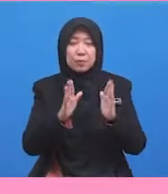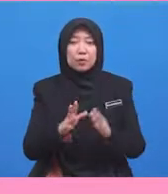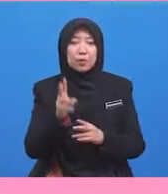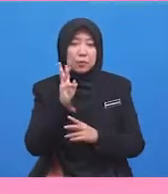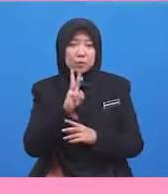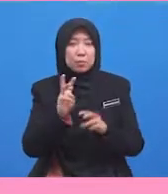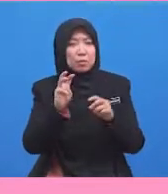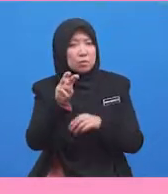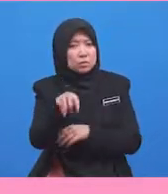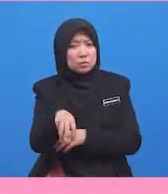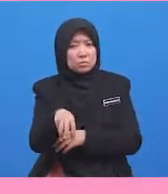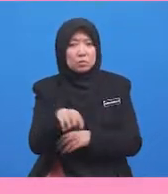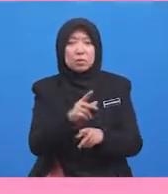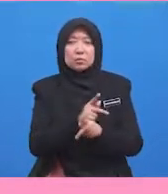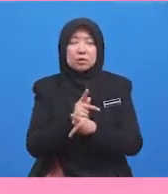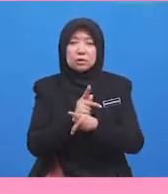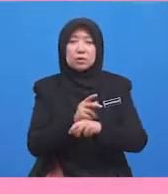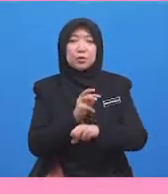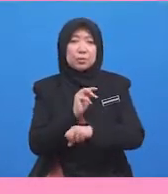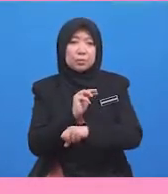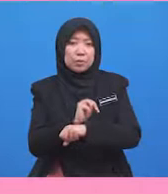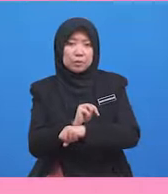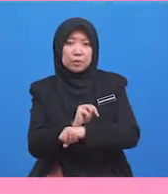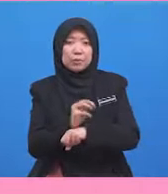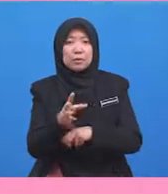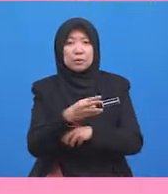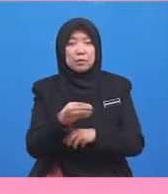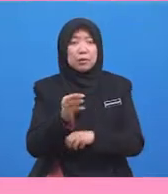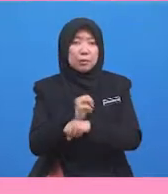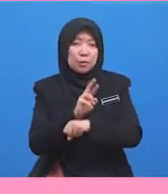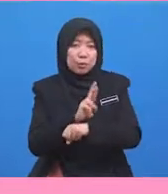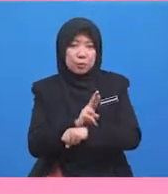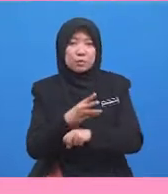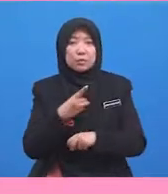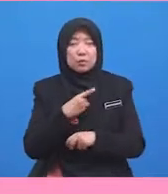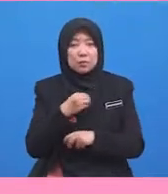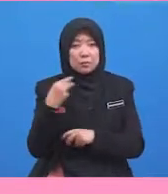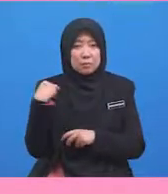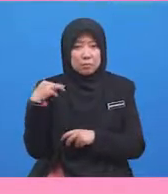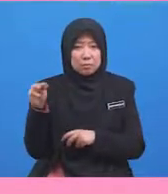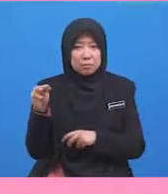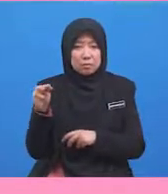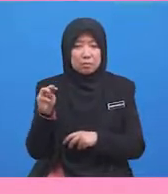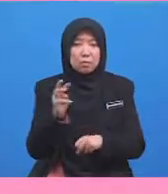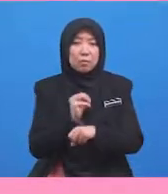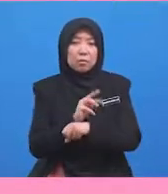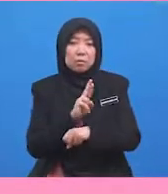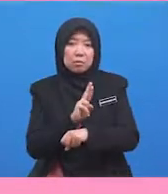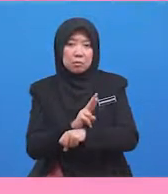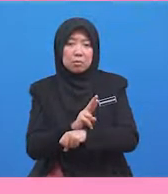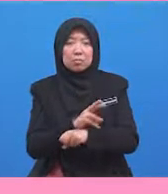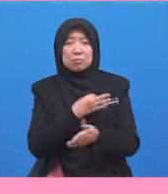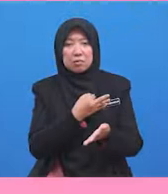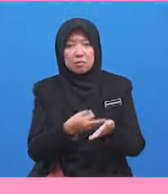sewajibnya menjaga martabat dan Marwah diri mereka jika Marwah tersebut gagal dipelihara